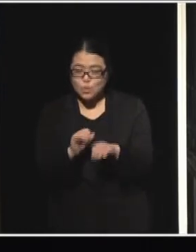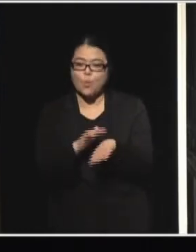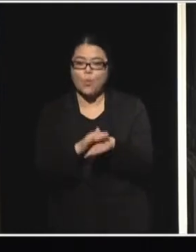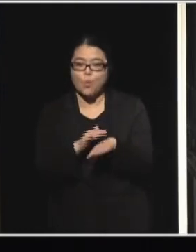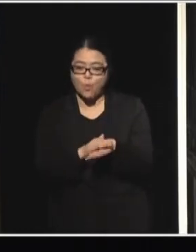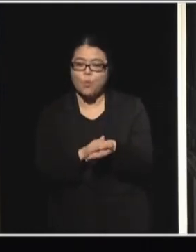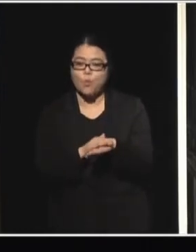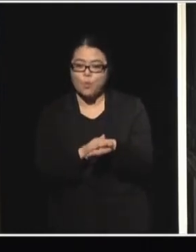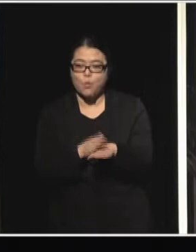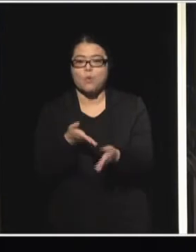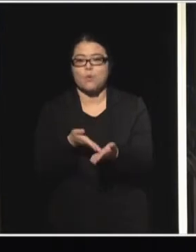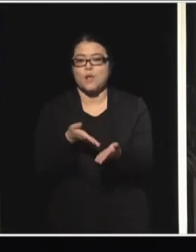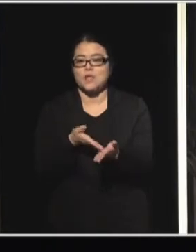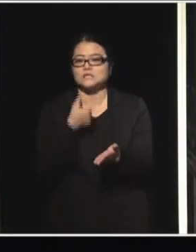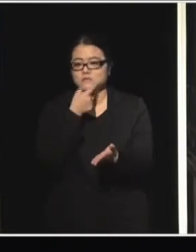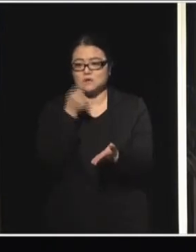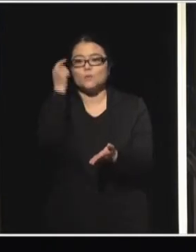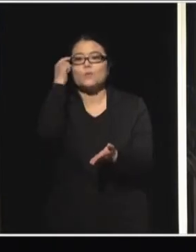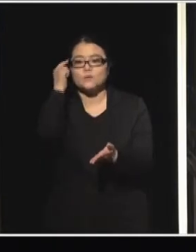ます